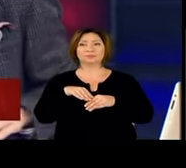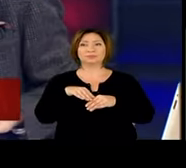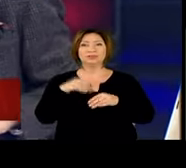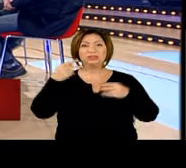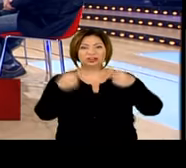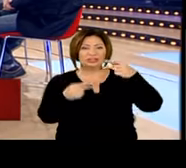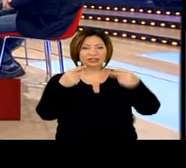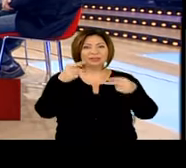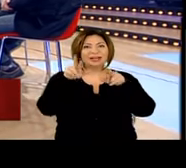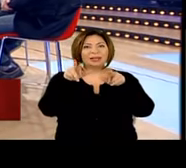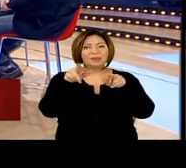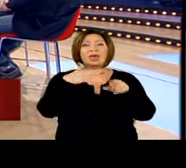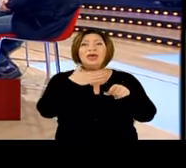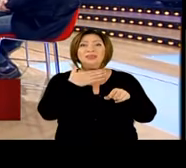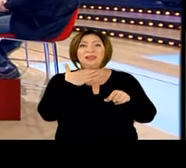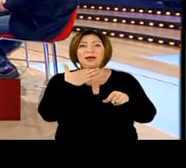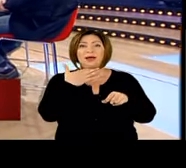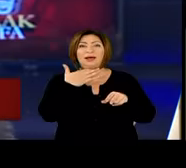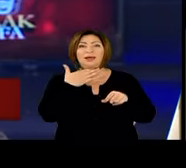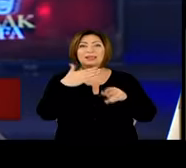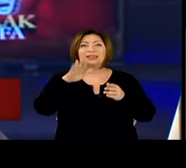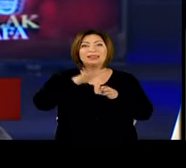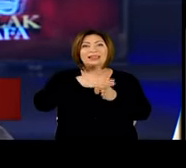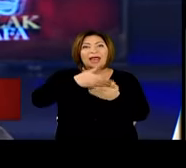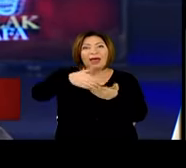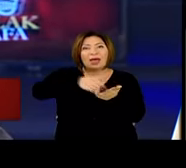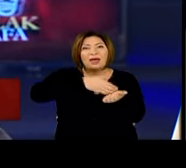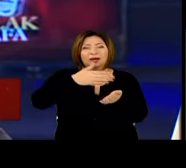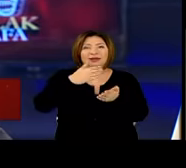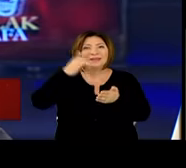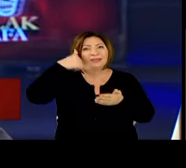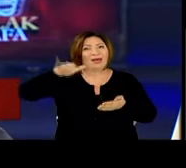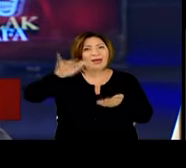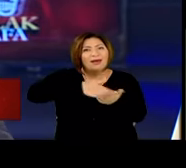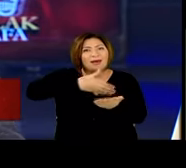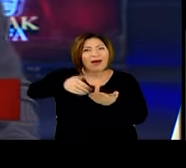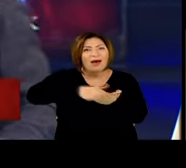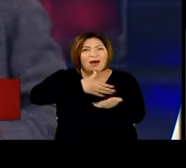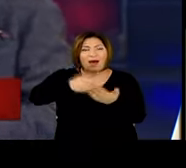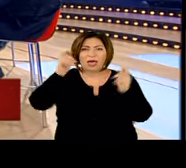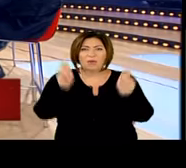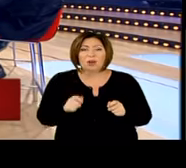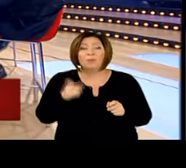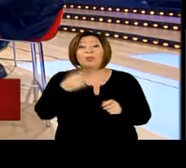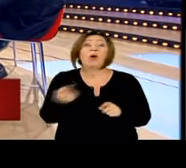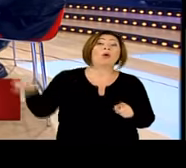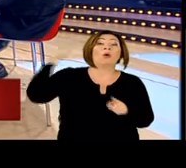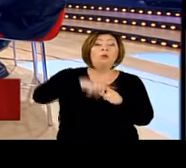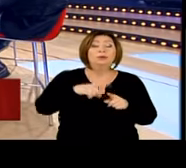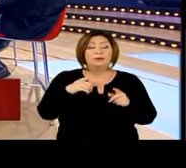şırınga mırınga gibi şeylerle ete tereyağı sıkıyorlar. Buyurun. Ondan sonra bir de üzerine